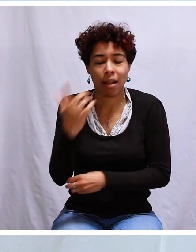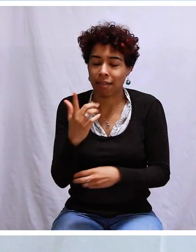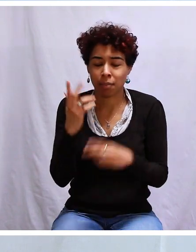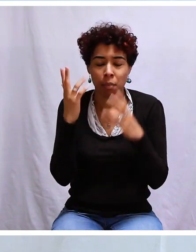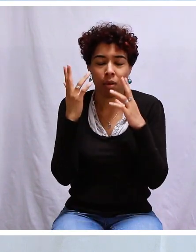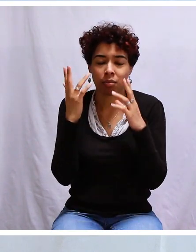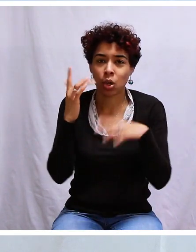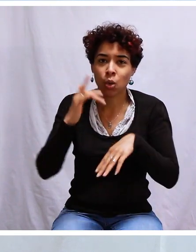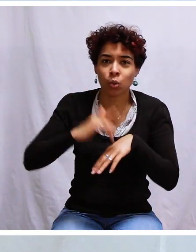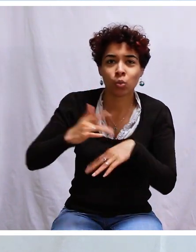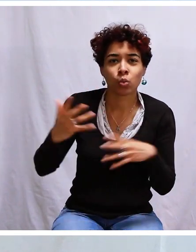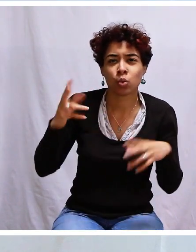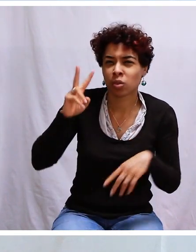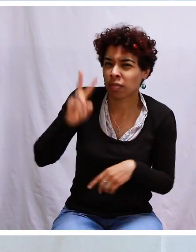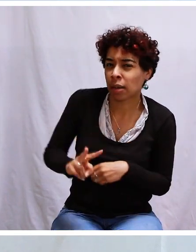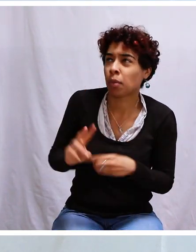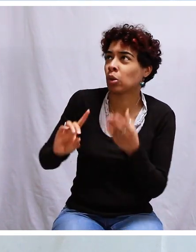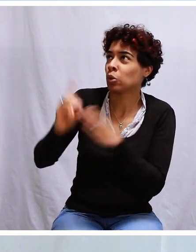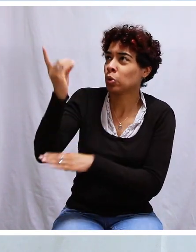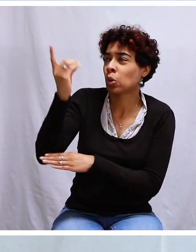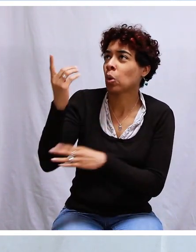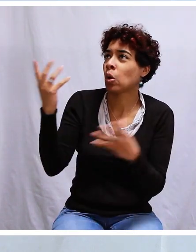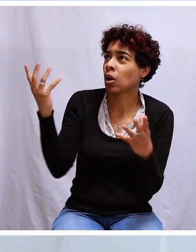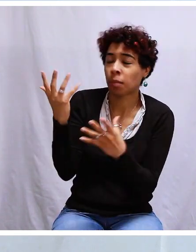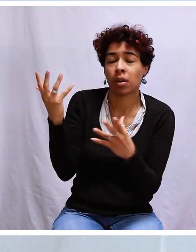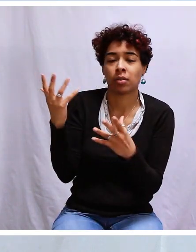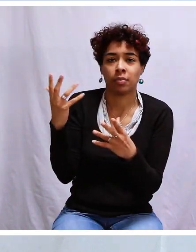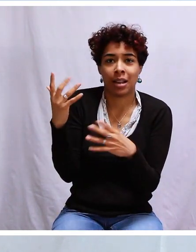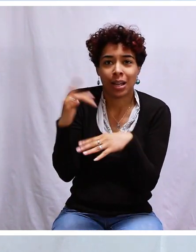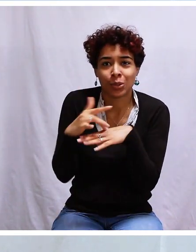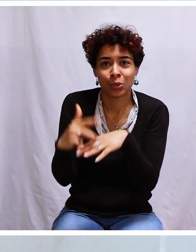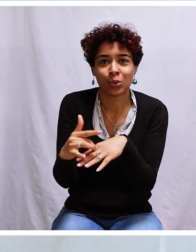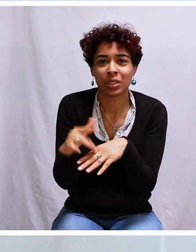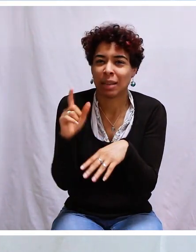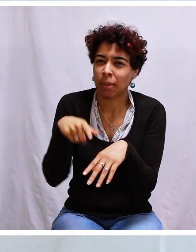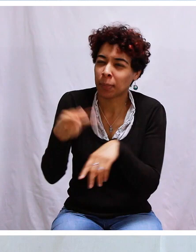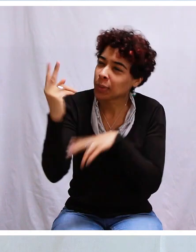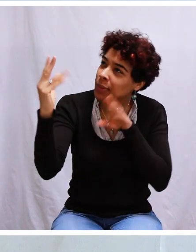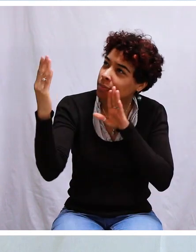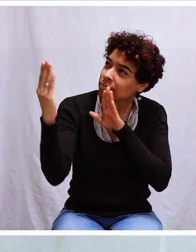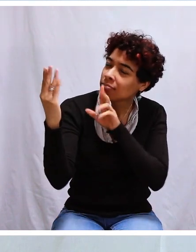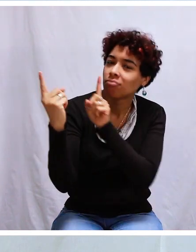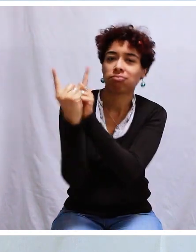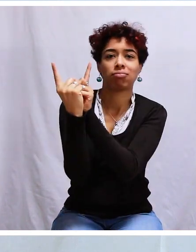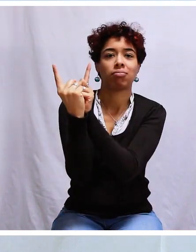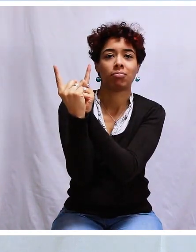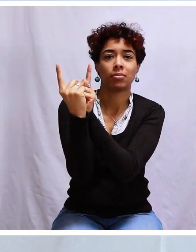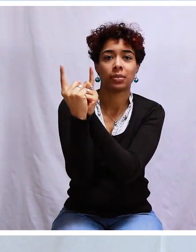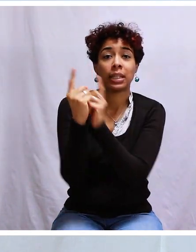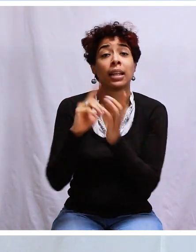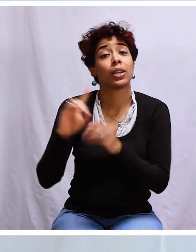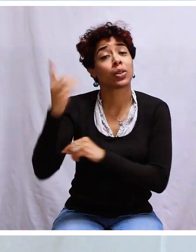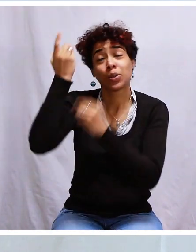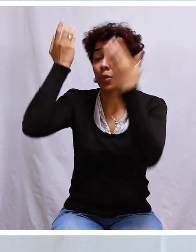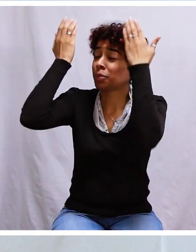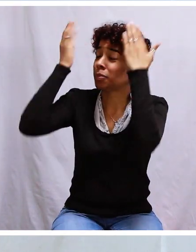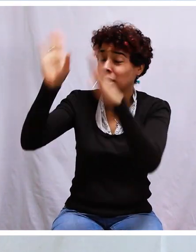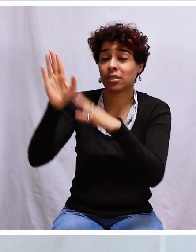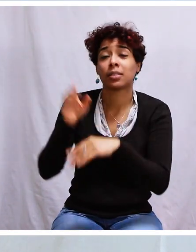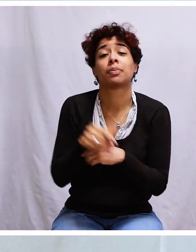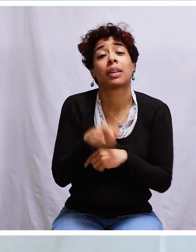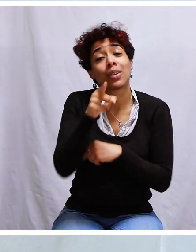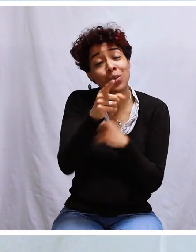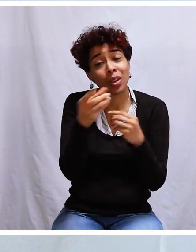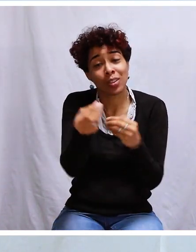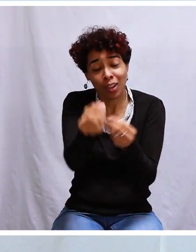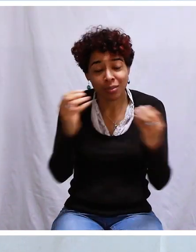j'expérimente réellement qui est Dieu dans ma situation. Et je me rapproche de lui. Alors que Dieu soit béni et que tu sois